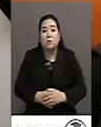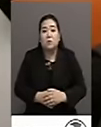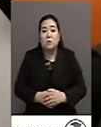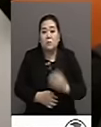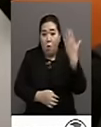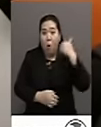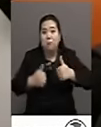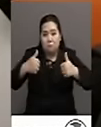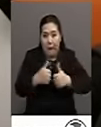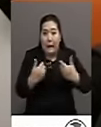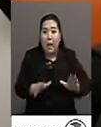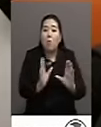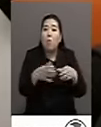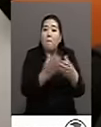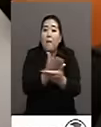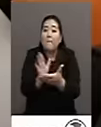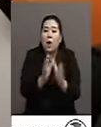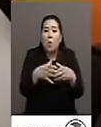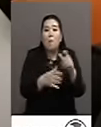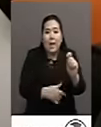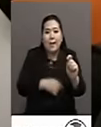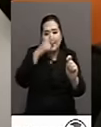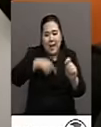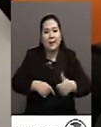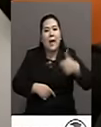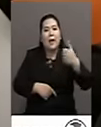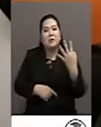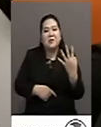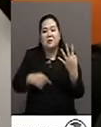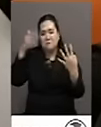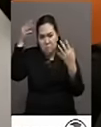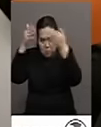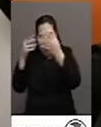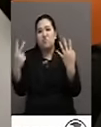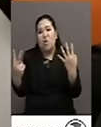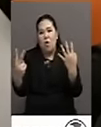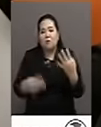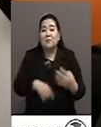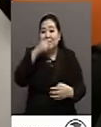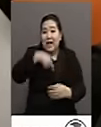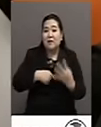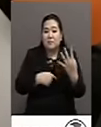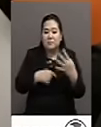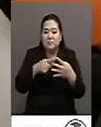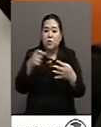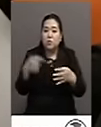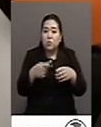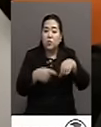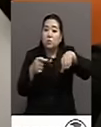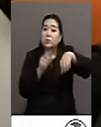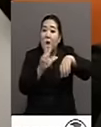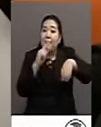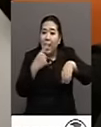ในเกมการแข่งขันรอบแบ่งกลุ่ม A ตอนนั้นไทยชนะไป4ประตูต่อ2นะครับได้ประตูจากธีรศิลป์แดงดานะครับยิงไป3ลูก